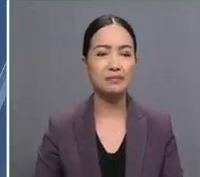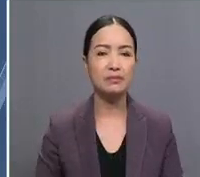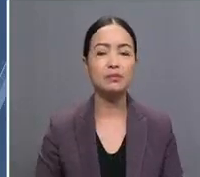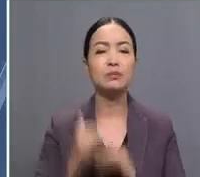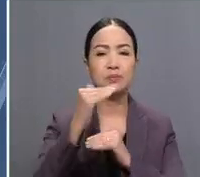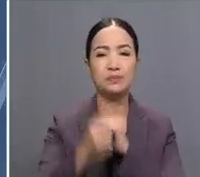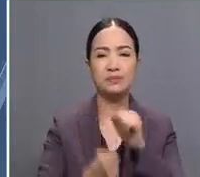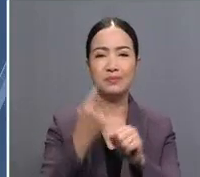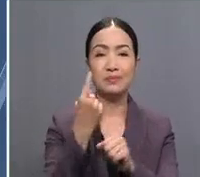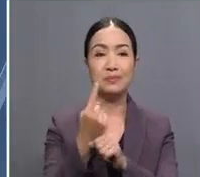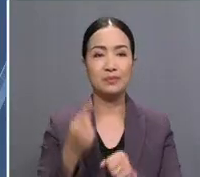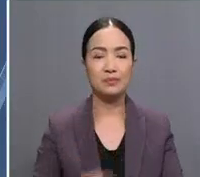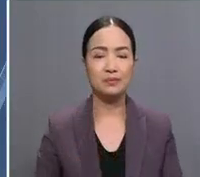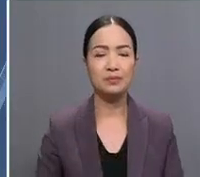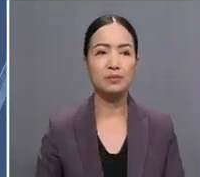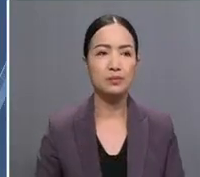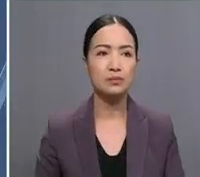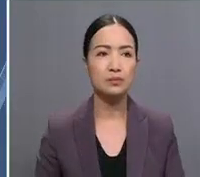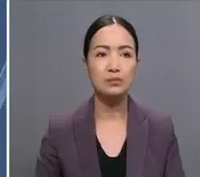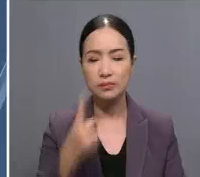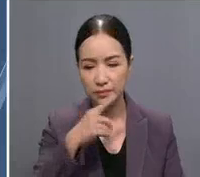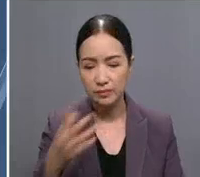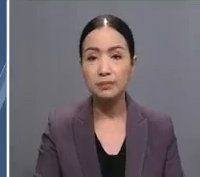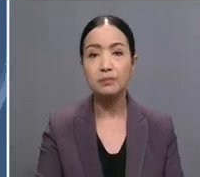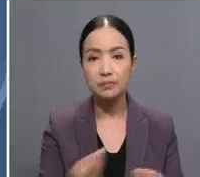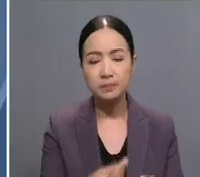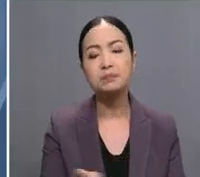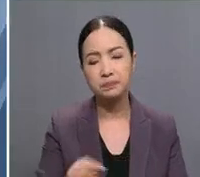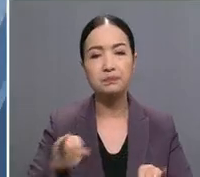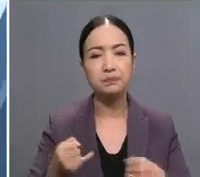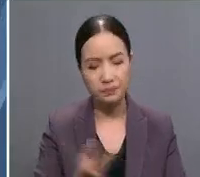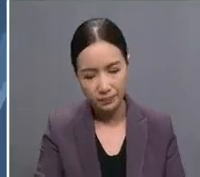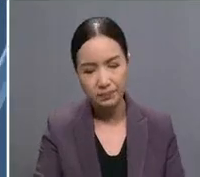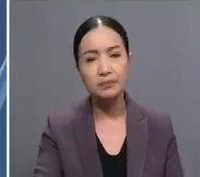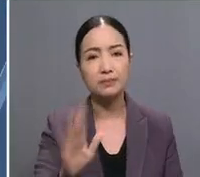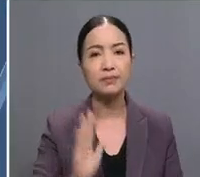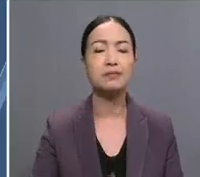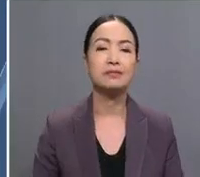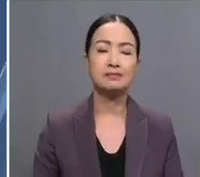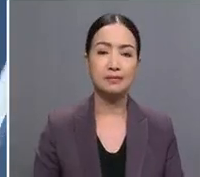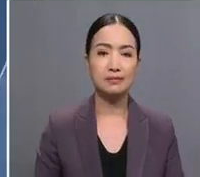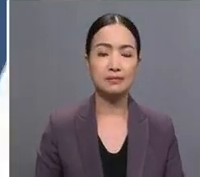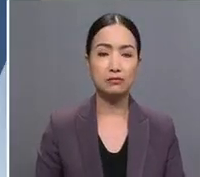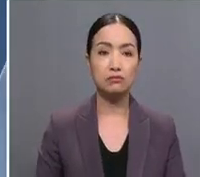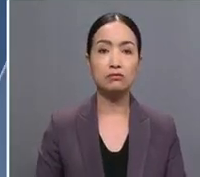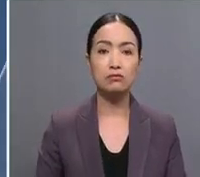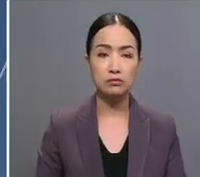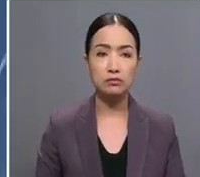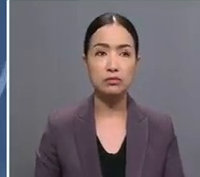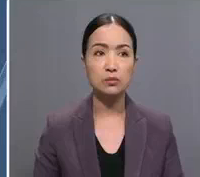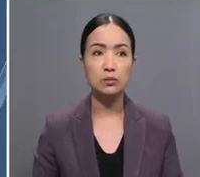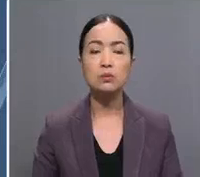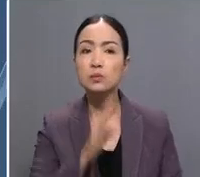หมายภายใน 1ปีนะครับจะตกเป็นของคนที่เก็บได้ถือว่าเป็นเจ้าทรัพย์ไปโดยปริทายและก็ตามกฎหมายเหมือนกันนะ